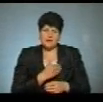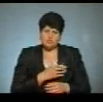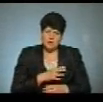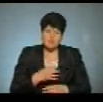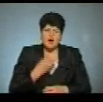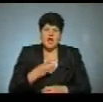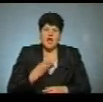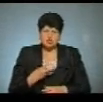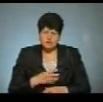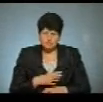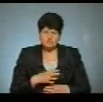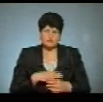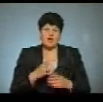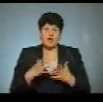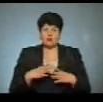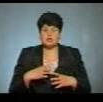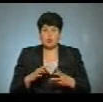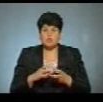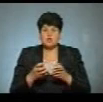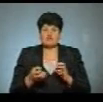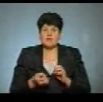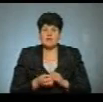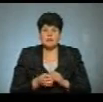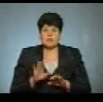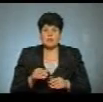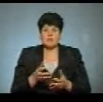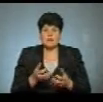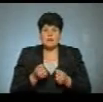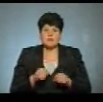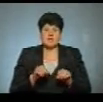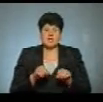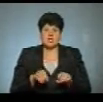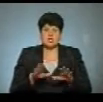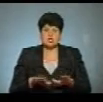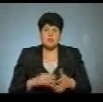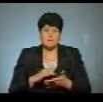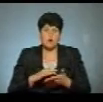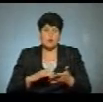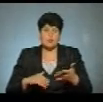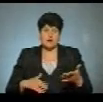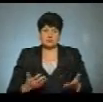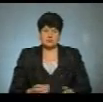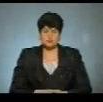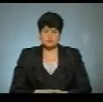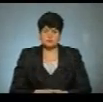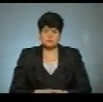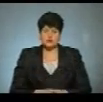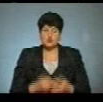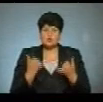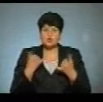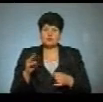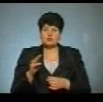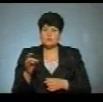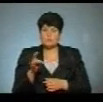кашель і тому подібне. Очікуємо результатів і тоді будемо приймати рішення щодо подальшої їх долі. На сьогодні в